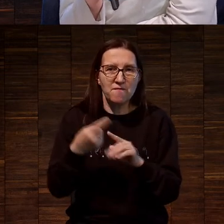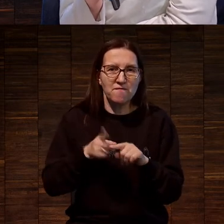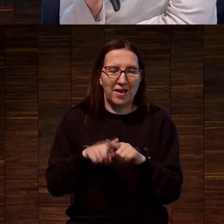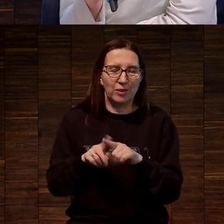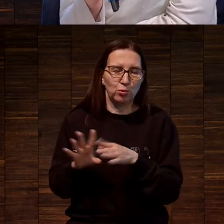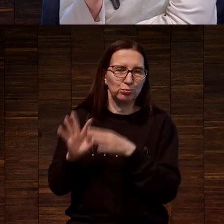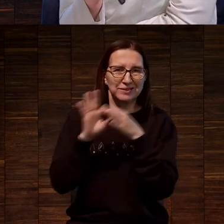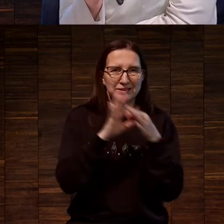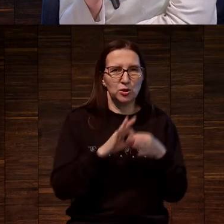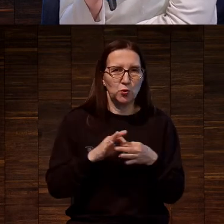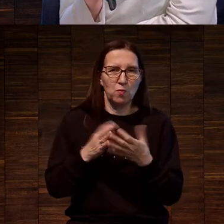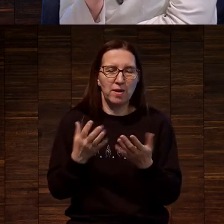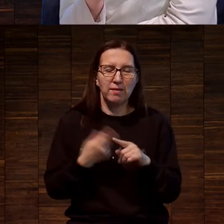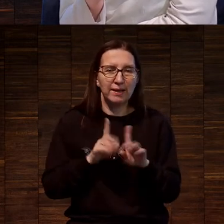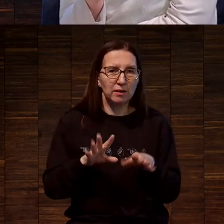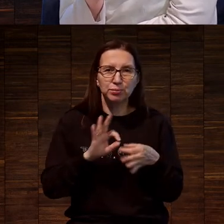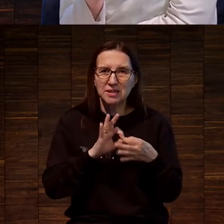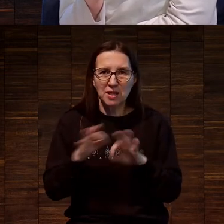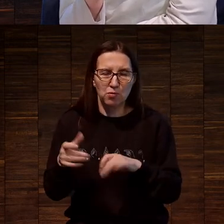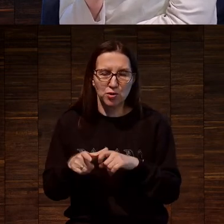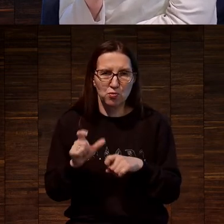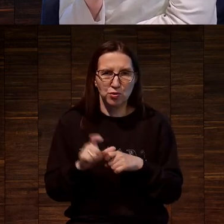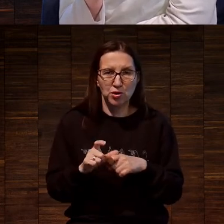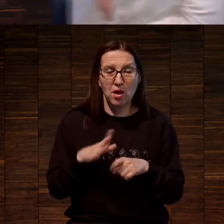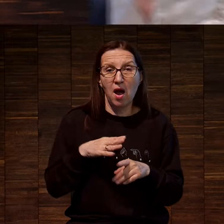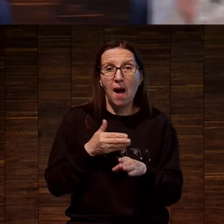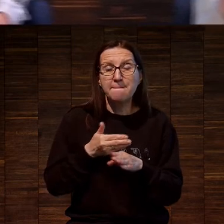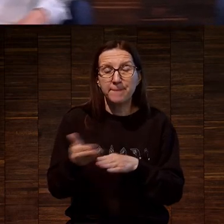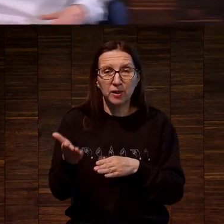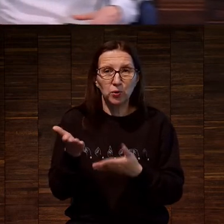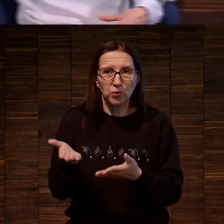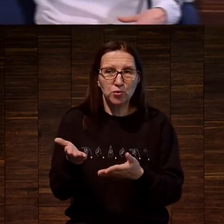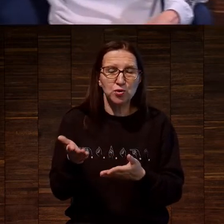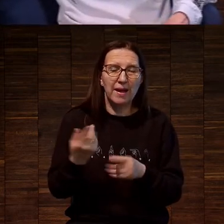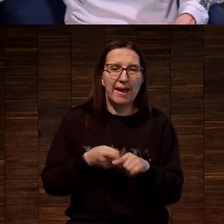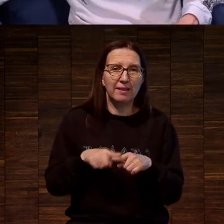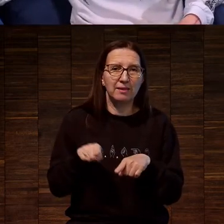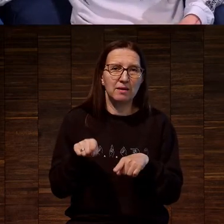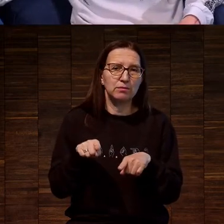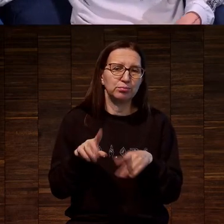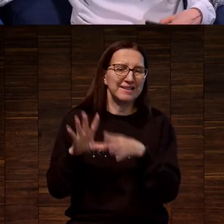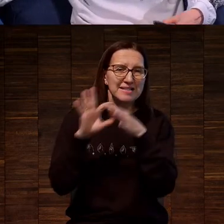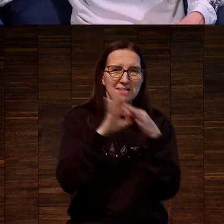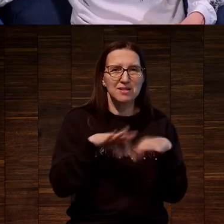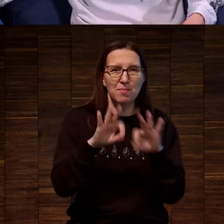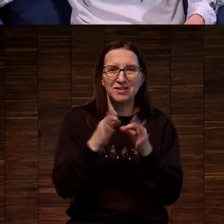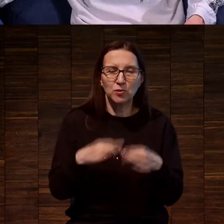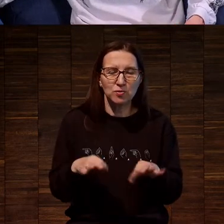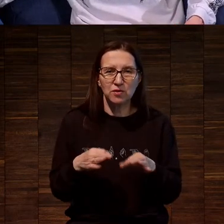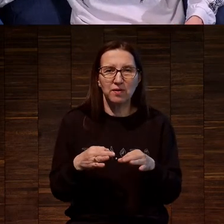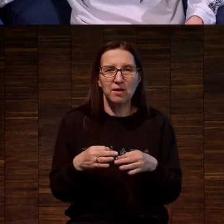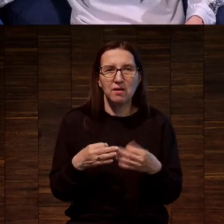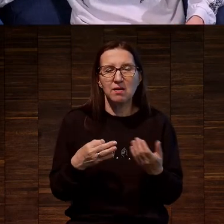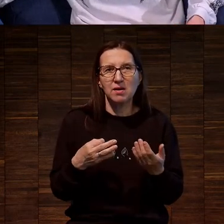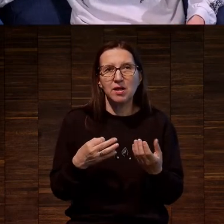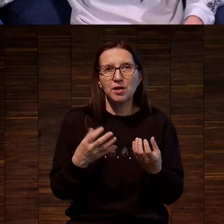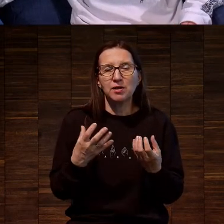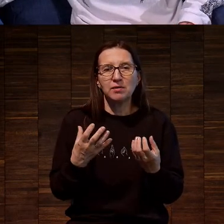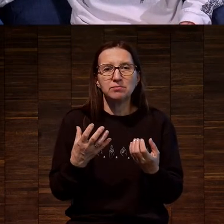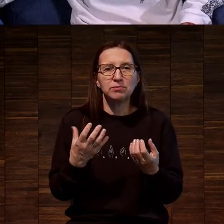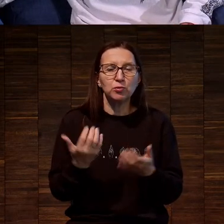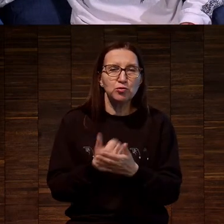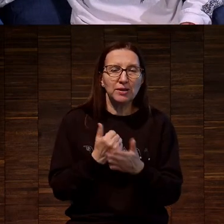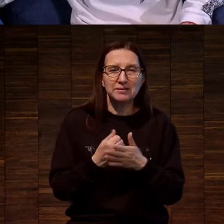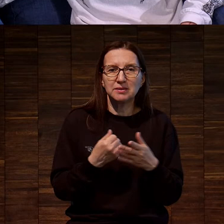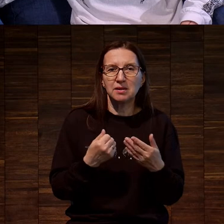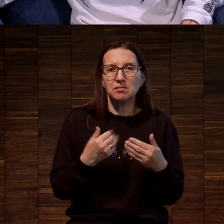Да. Угу. Да, следующий. Это довольно сложный процесс. Вот. Потом система искусств не включает себя, не затрагивает, не представляет различные